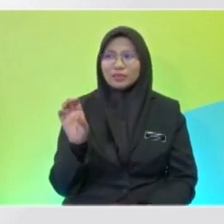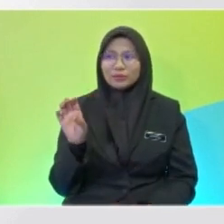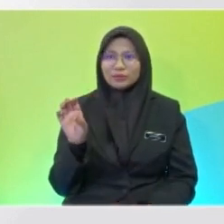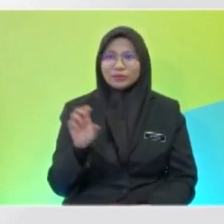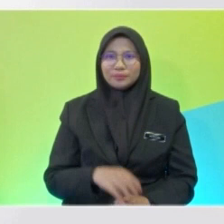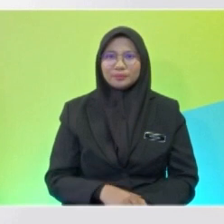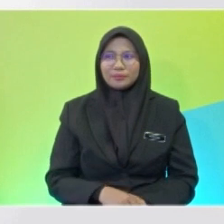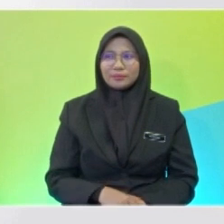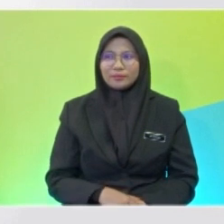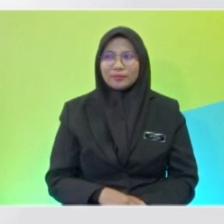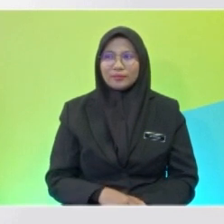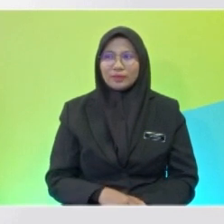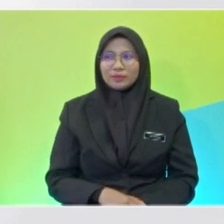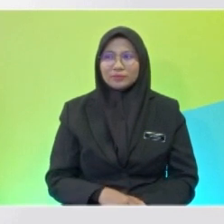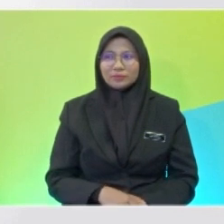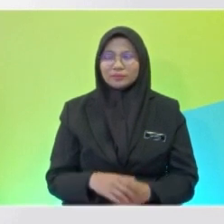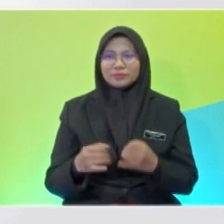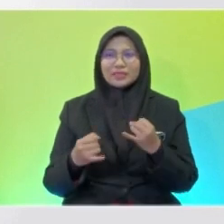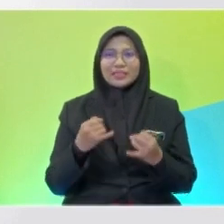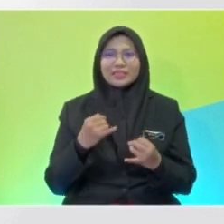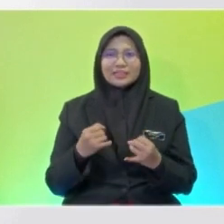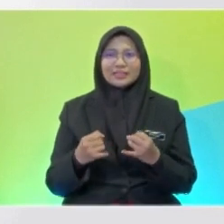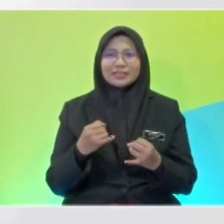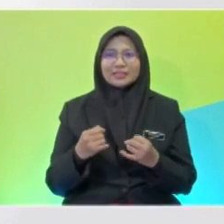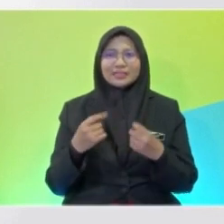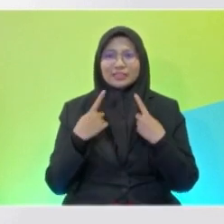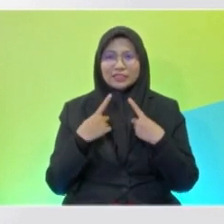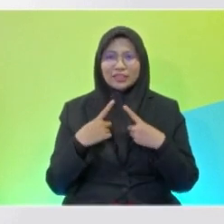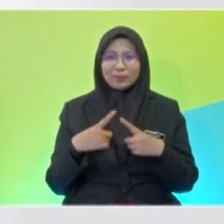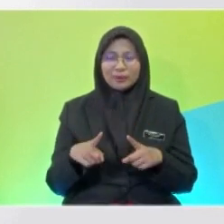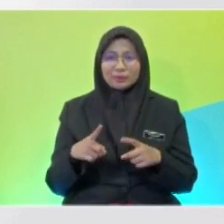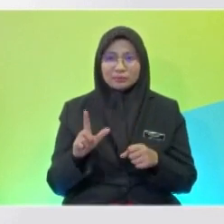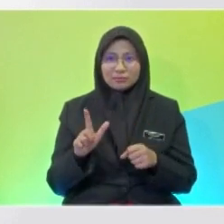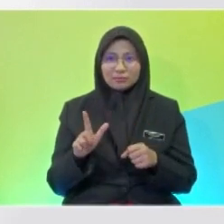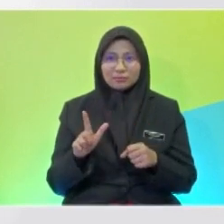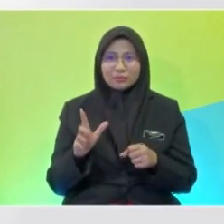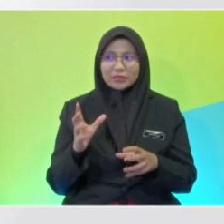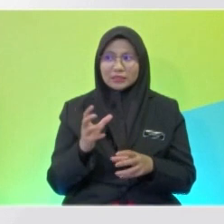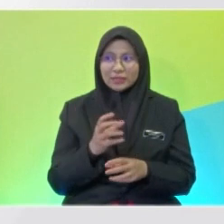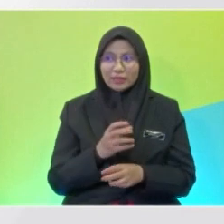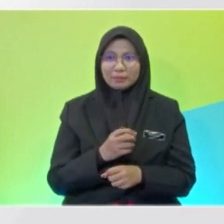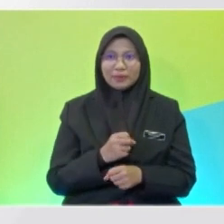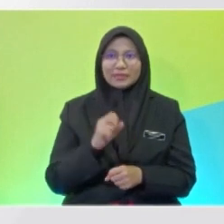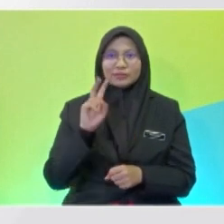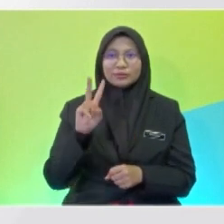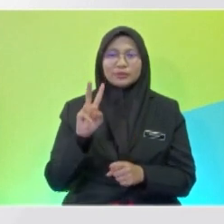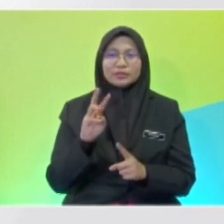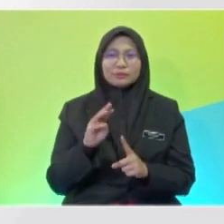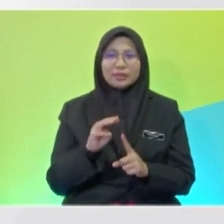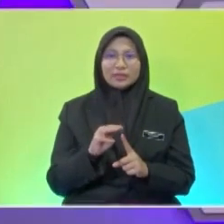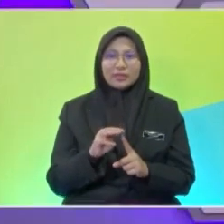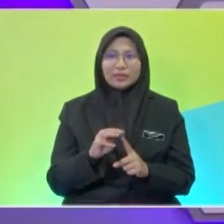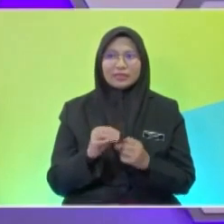ini dapat dijawab dengan lengkapnya oleh calun maka mereka Layak mendapat duomarka nama sekiranya ada Langkah yang Tertinggal kita akan